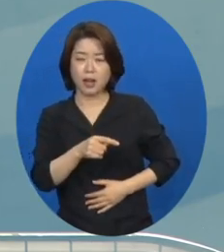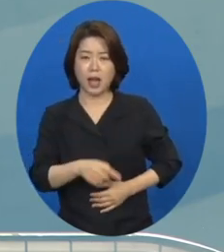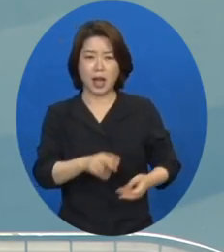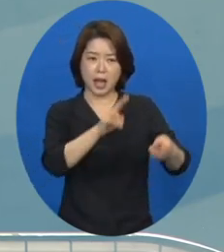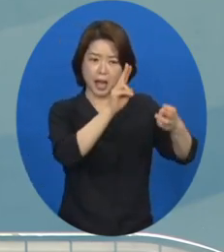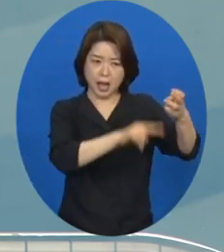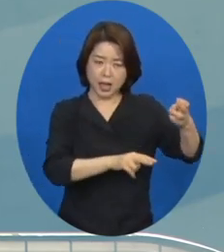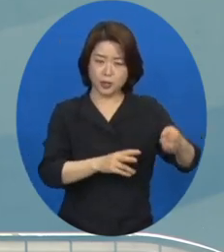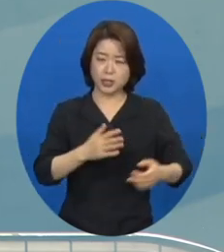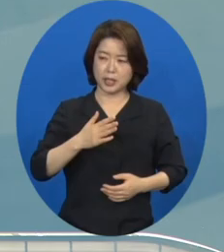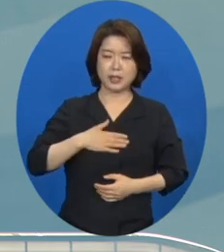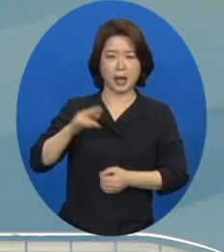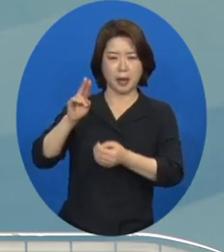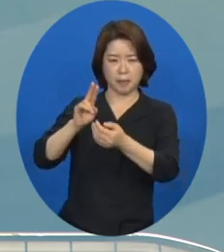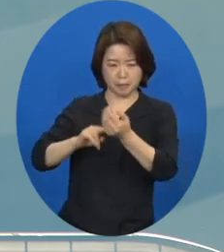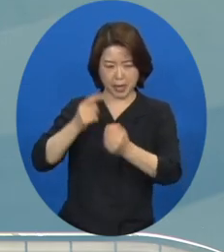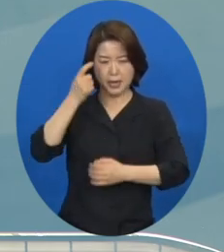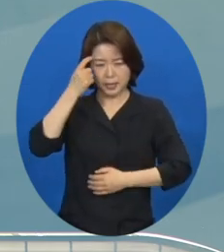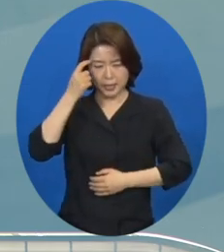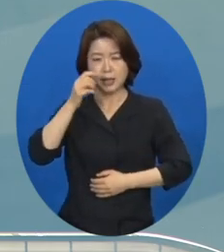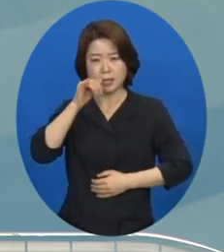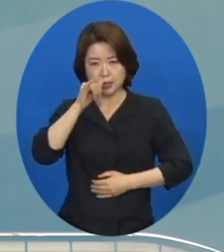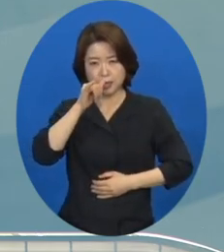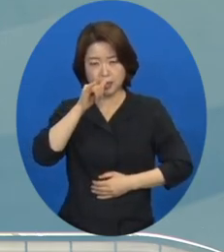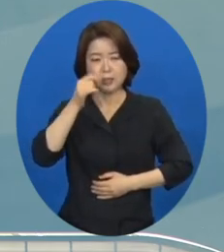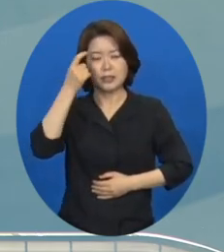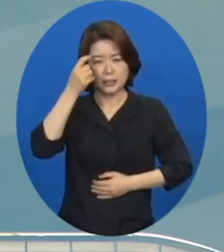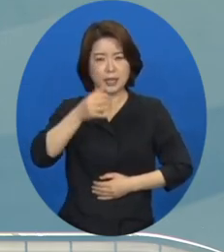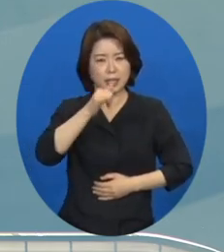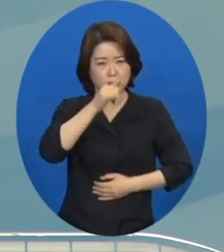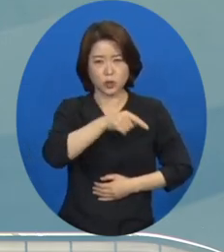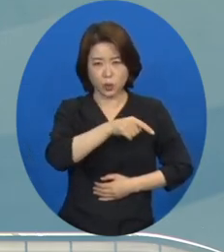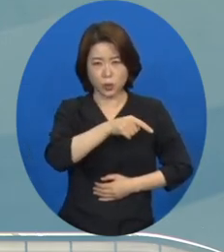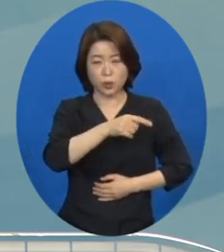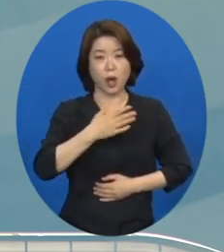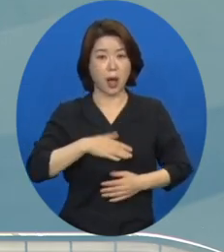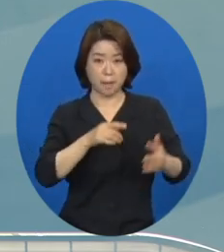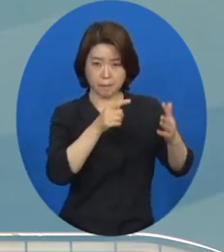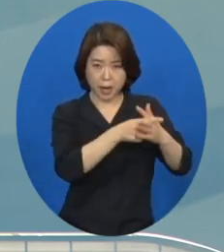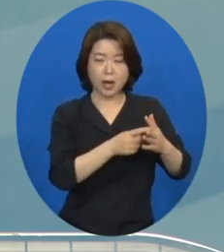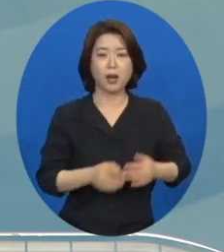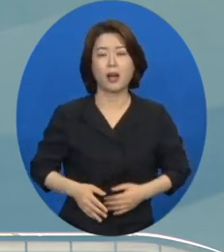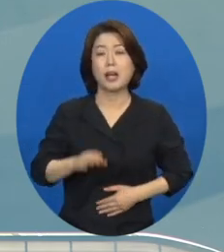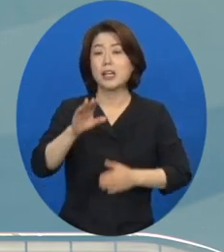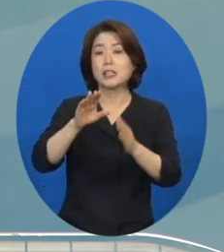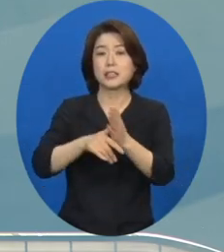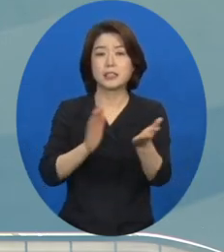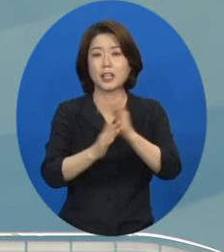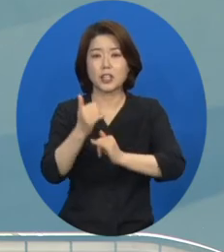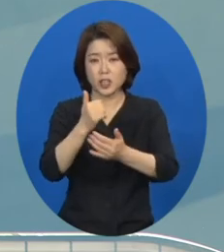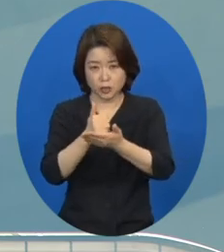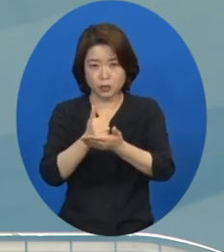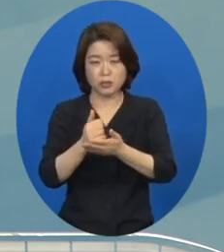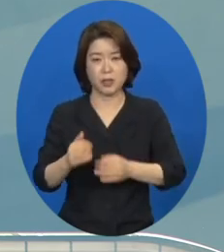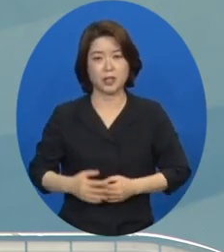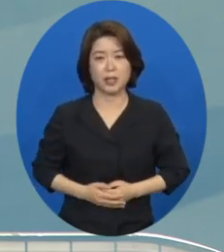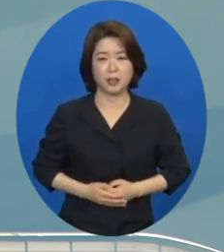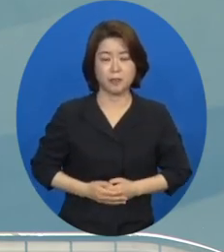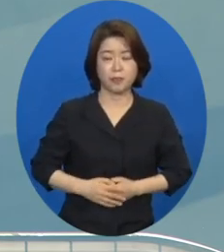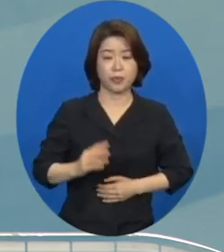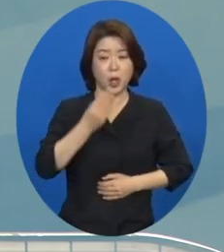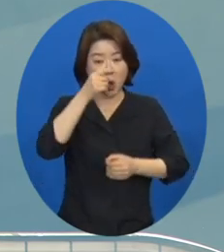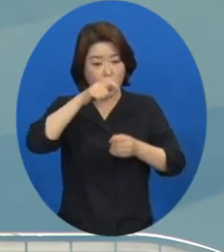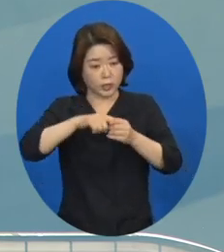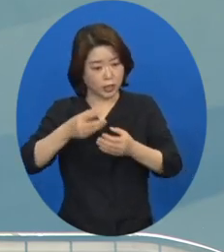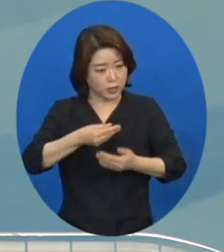나를 팔려고 하는구나, 그런 생각을 하는구나. 그때 예수님께서 가룟유다에게 성찬도